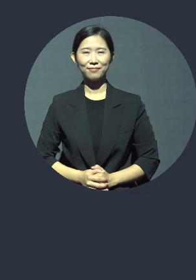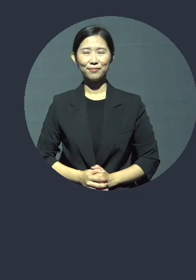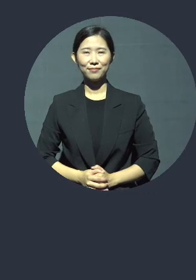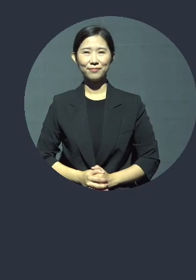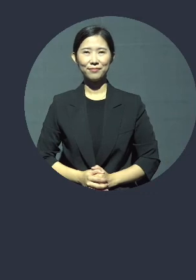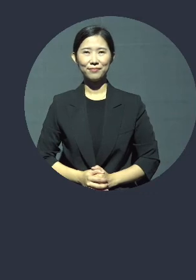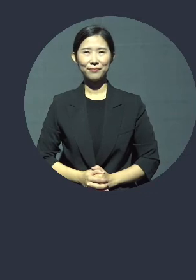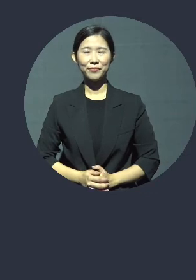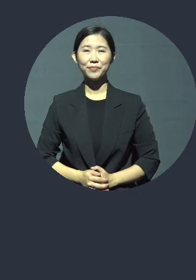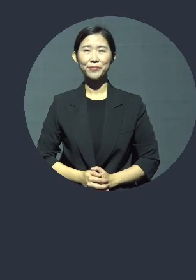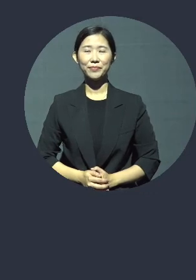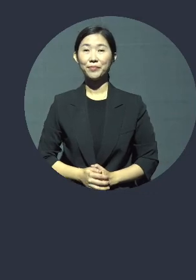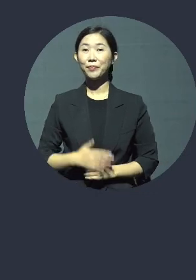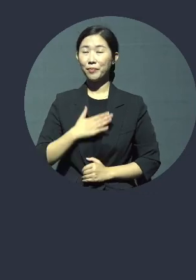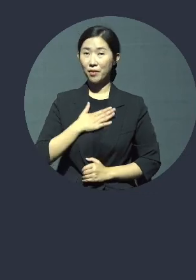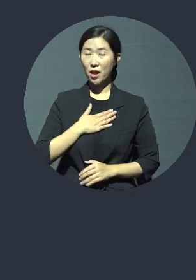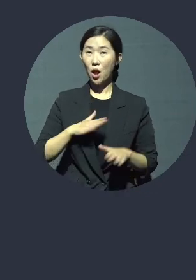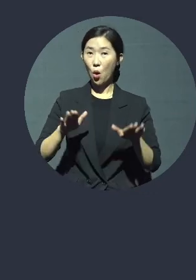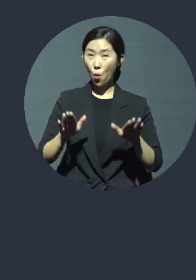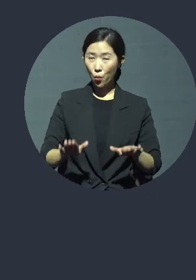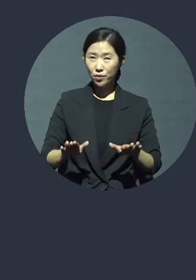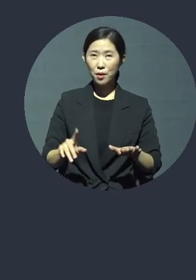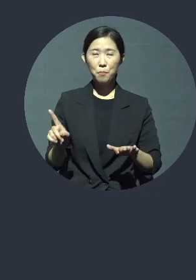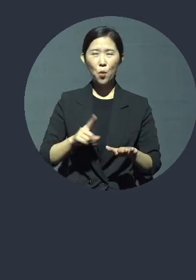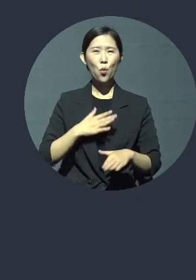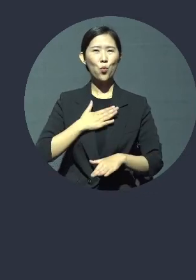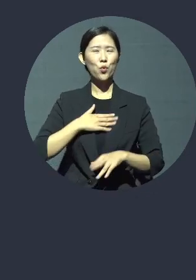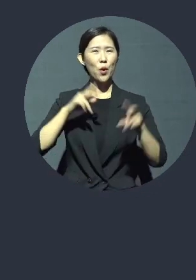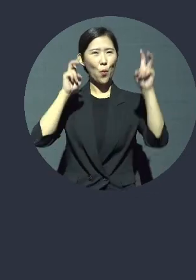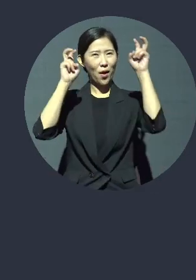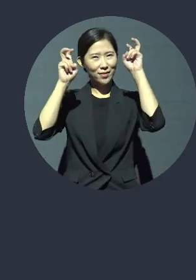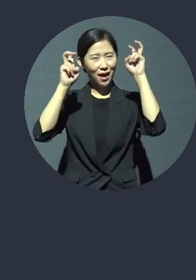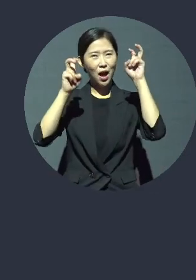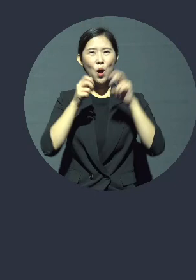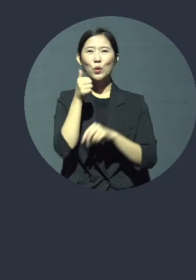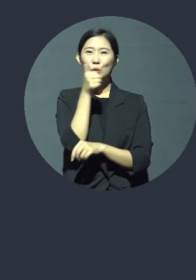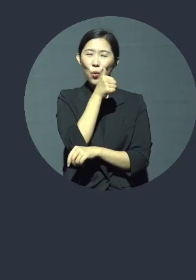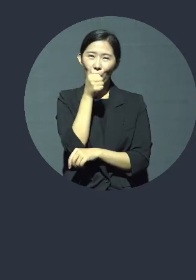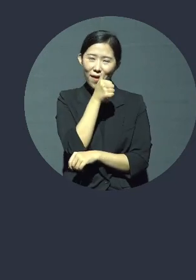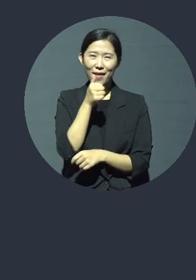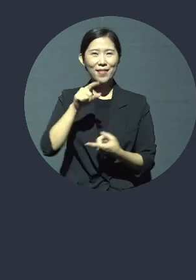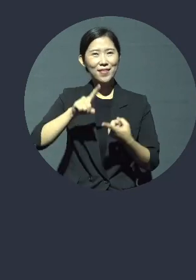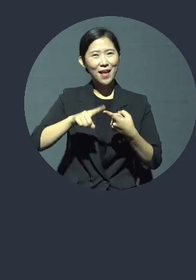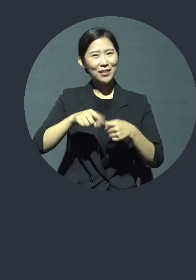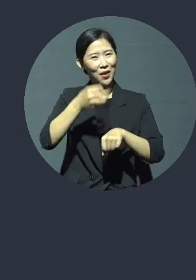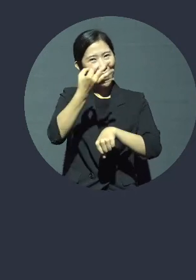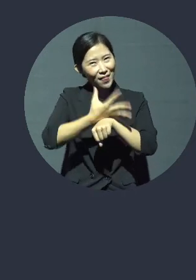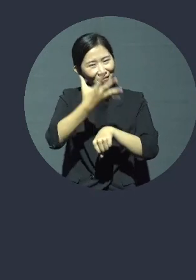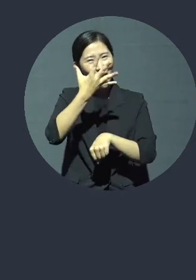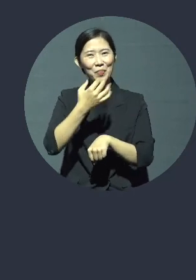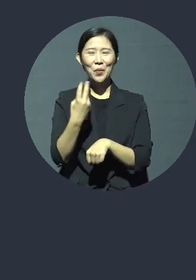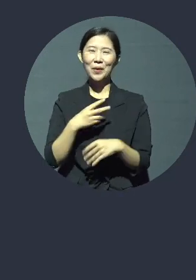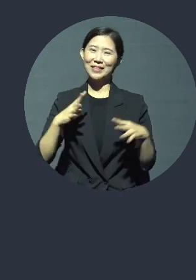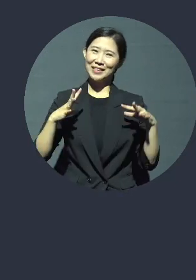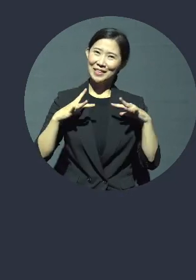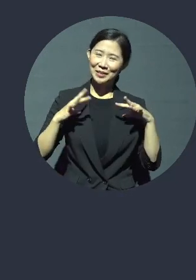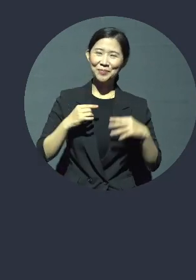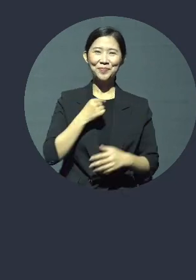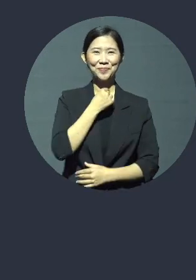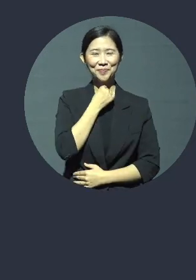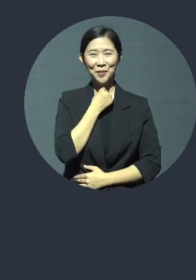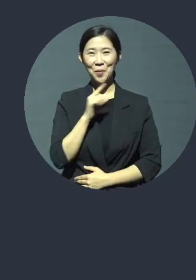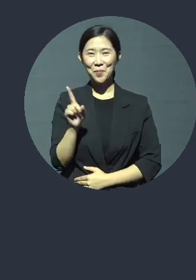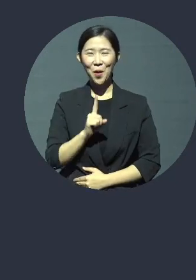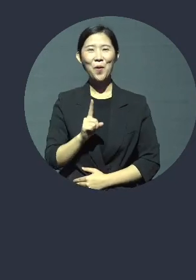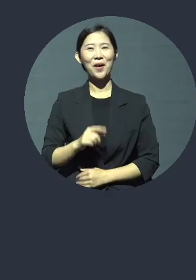제가 오늘 발표해서 저희 회사에 대한 소개도 좀 간단하게 들었었고요. 살짝 자랑도 좀 했었고요. 또 우리 디자이너가